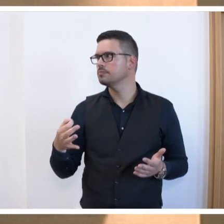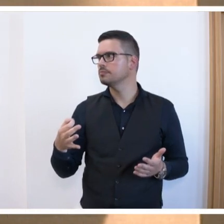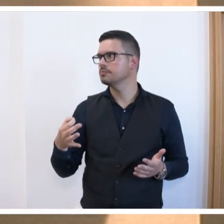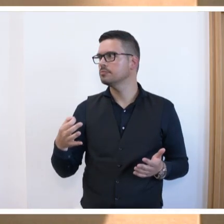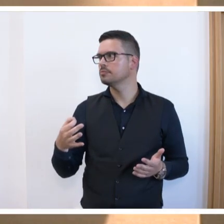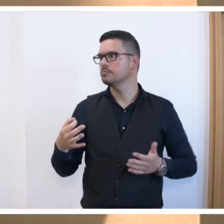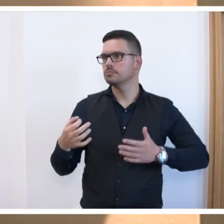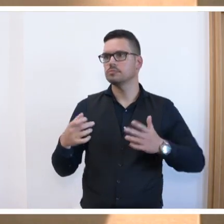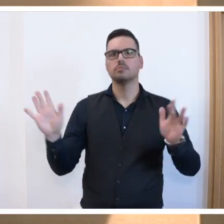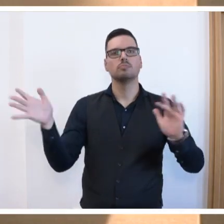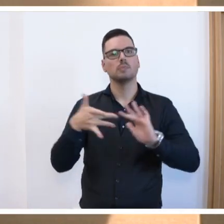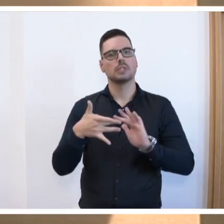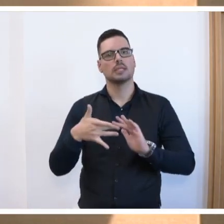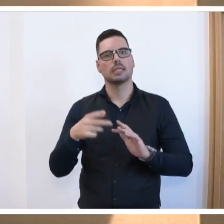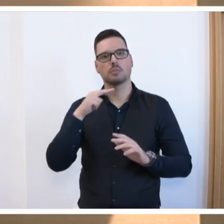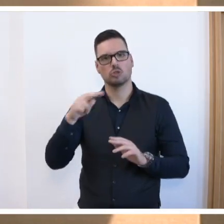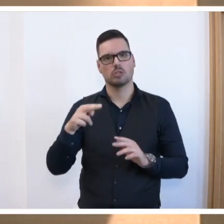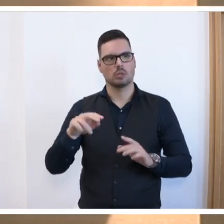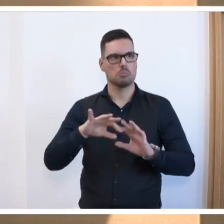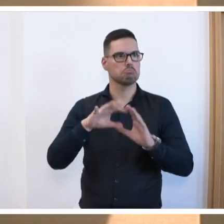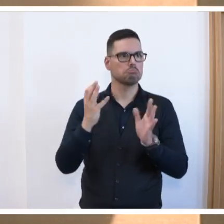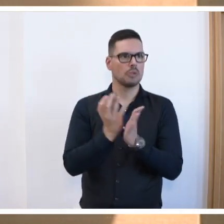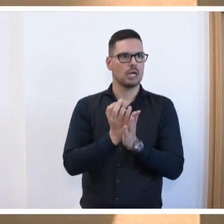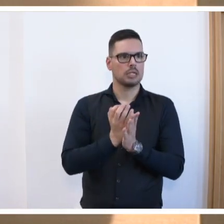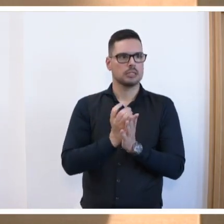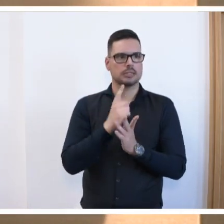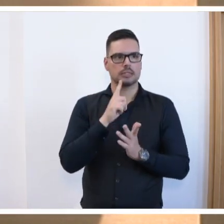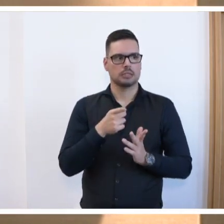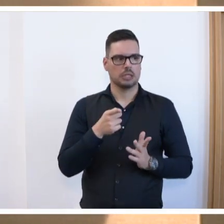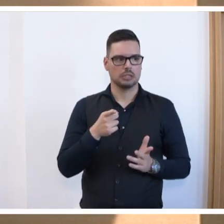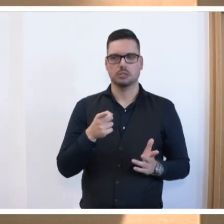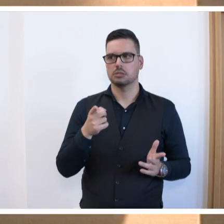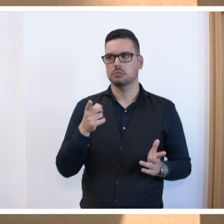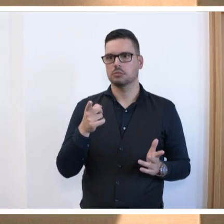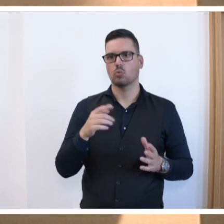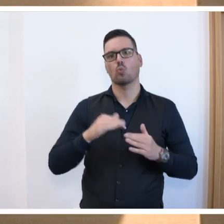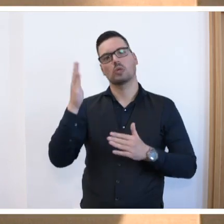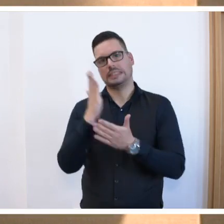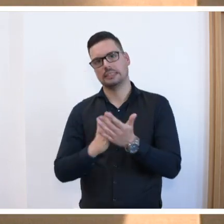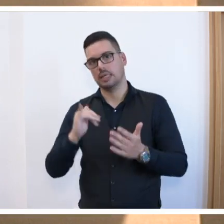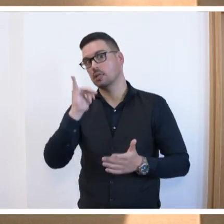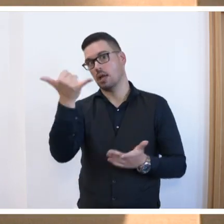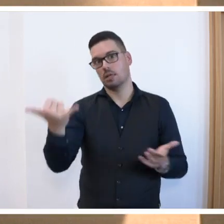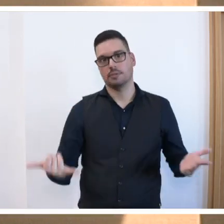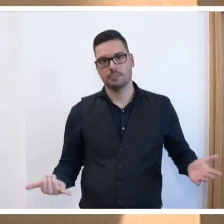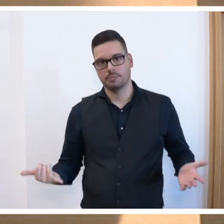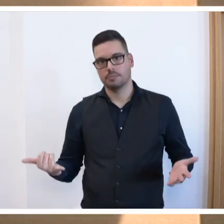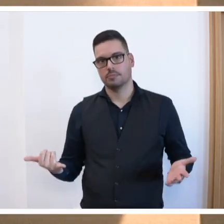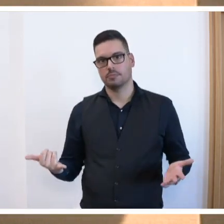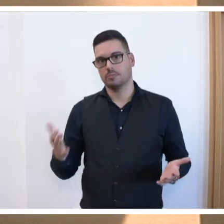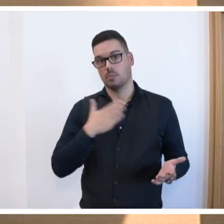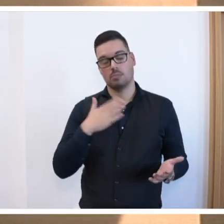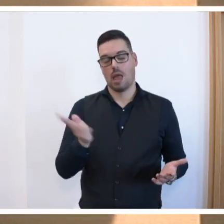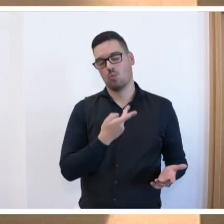ob Sie schon einmal etwas im Internet bestellt haben, würden wahrscheinlich alle, ich gehe mal von aus, der Großteil mit Ja antworten, mich